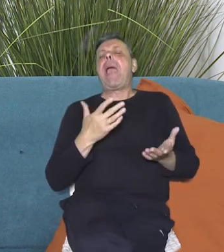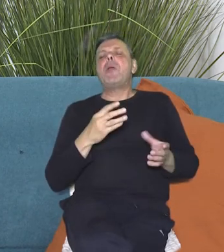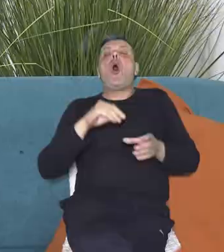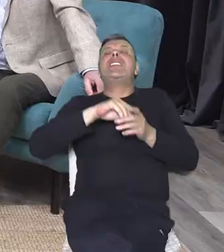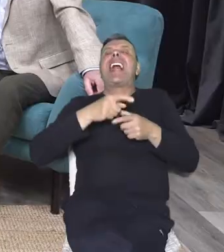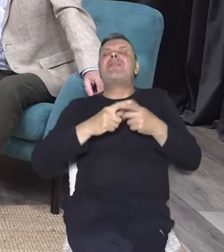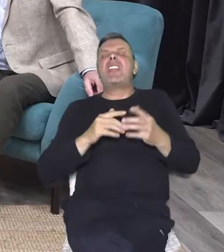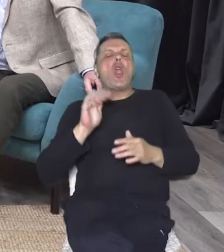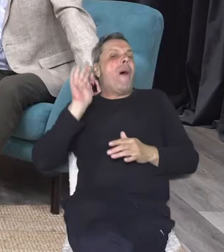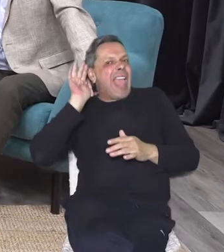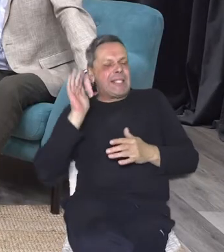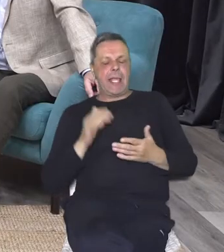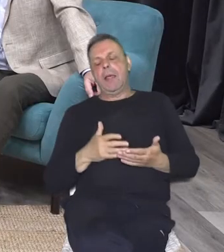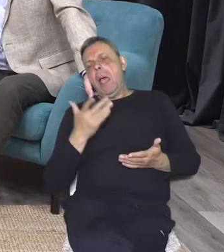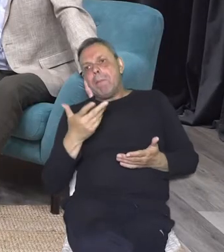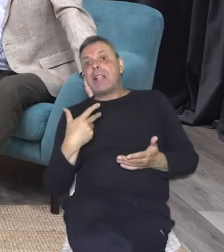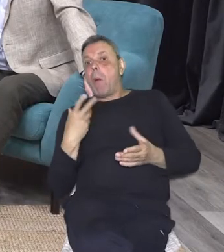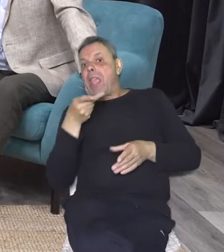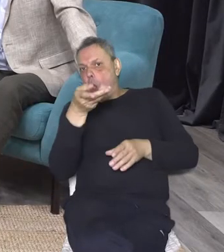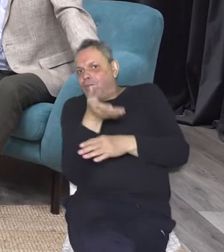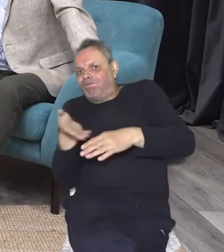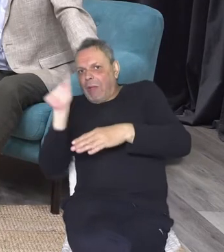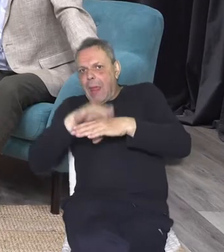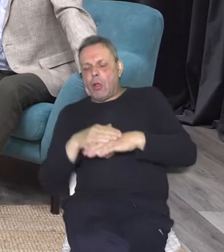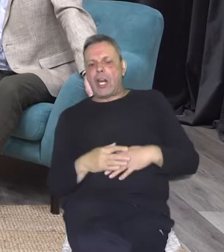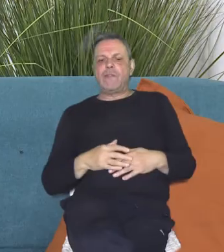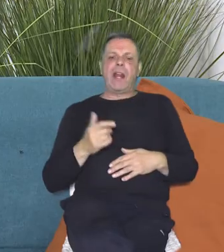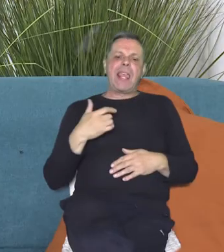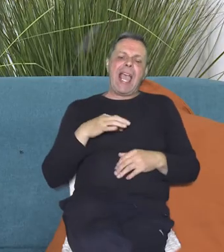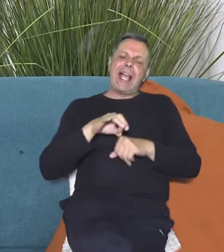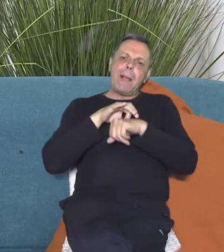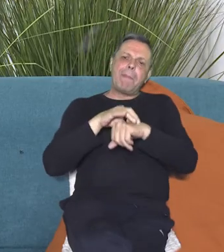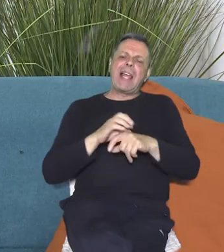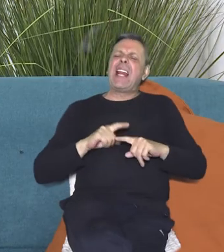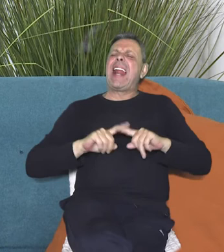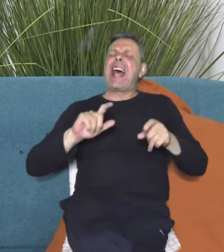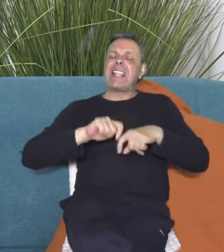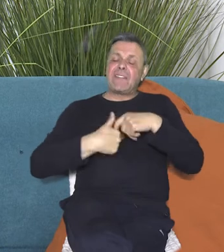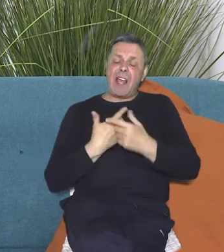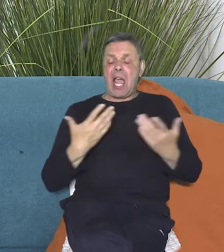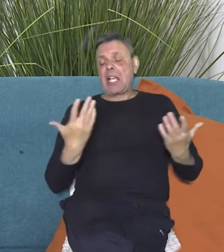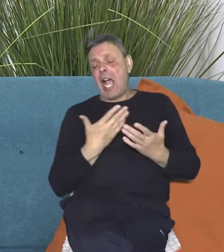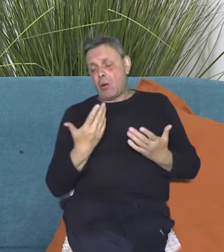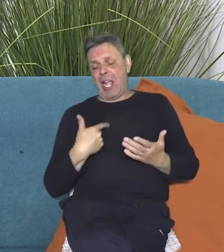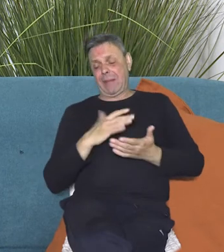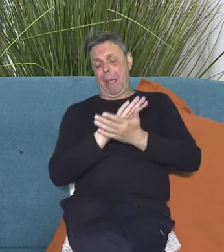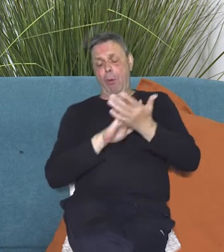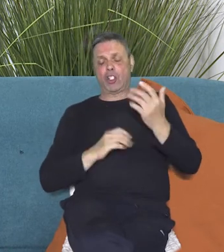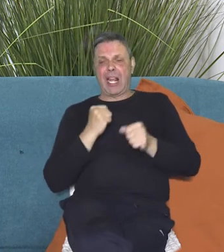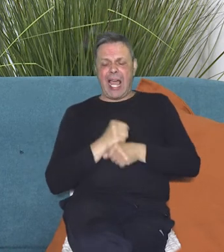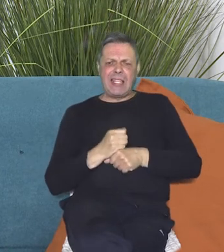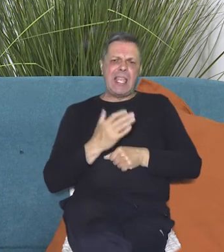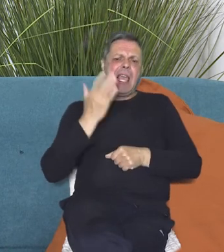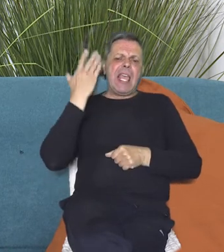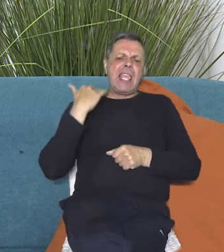se smatralo nečim frivolnim i tako. Pa smo mi onda to nadoknađivali. I zapravo sam ja pratila razne stvari, a kad sam počela